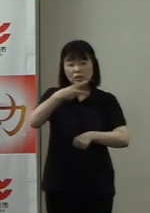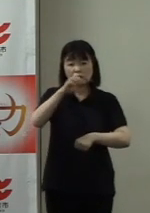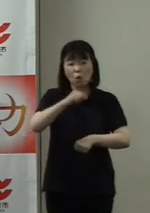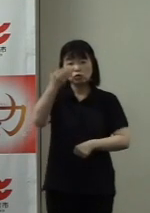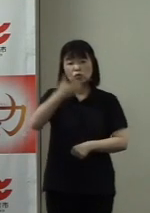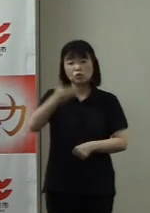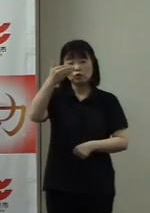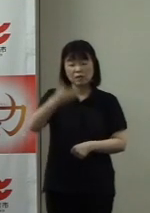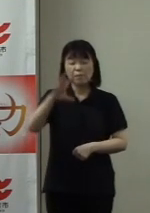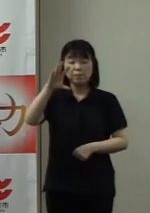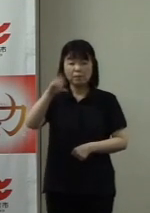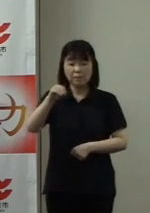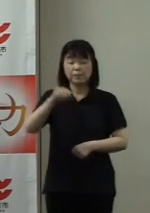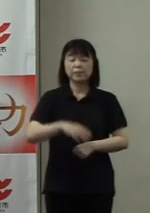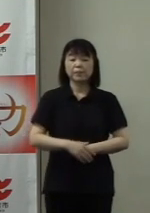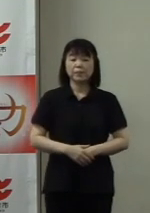ります。